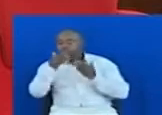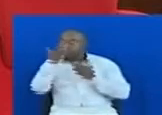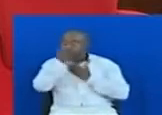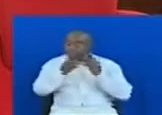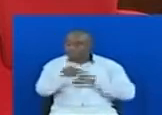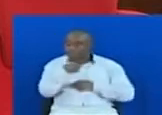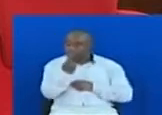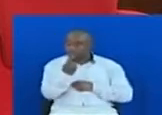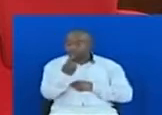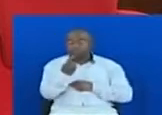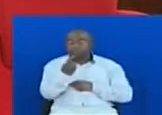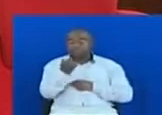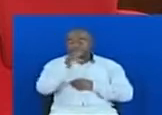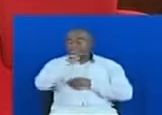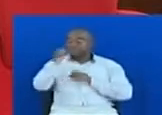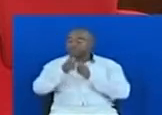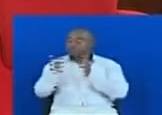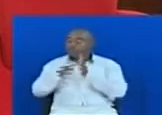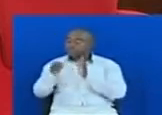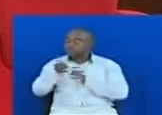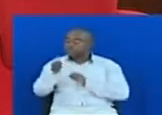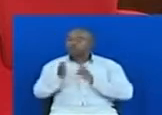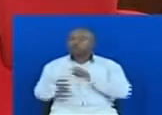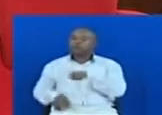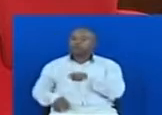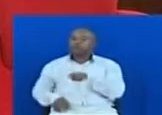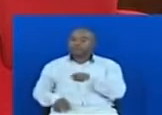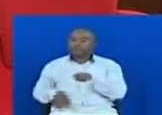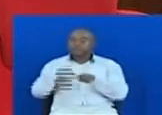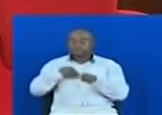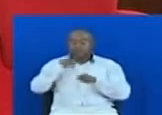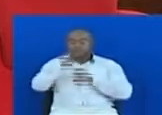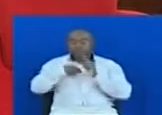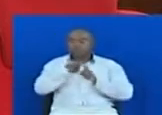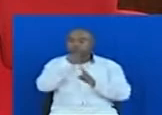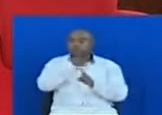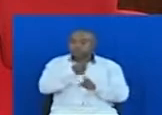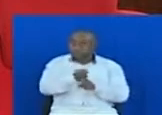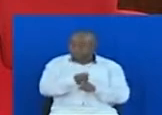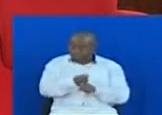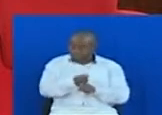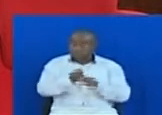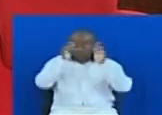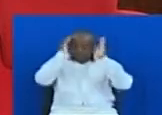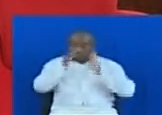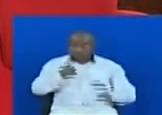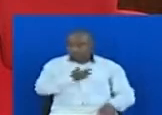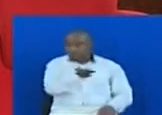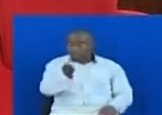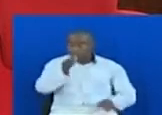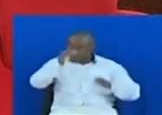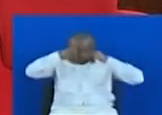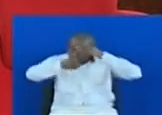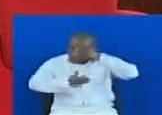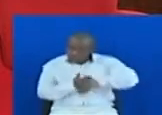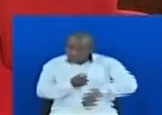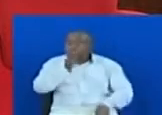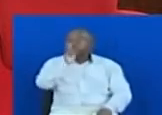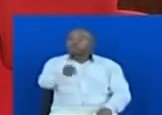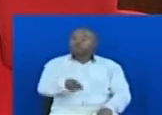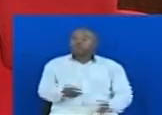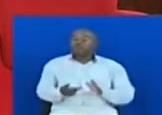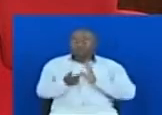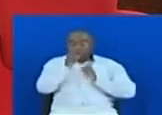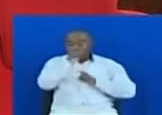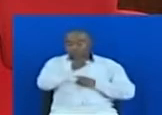ambayo corona yenyewe inatuogopa. Na niwasisitize waheshimiwa wabunge, msibweteke. Nyungu zipo. Wale mnaohitaji huduma